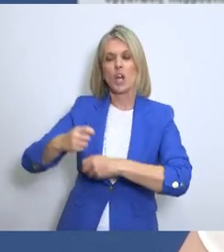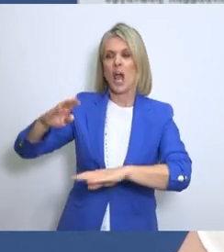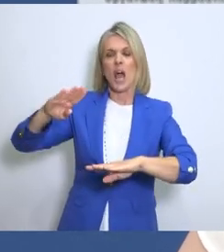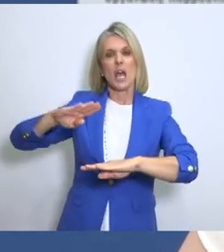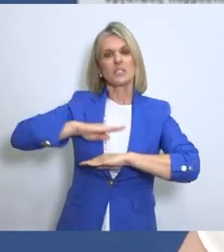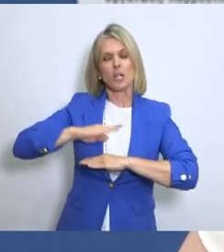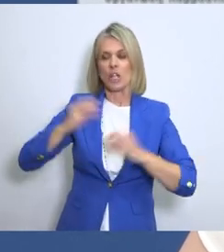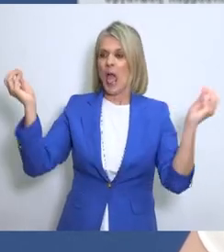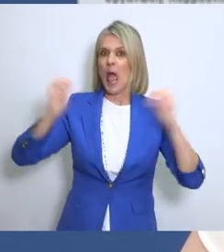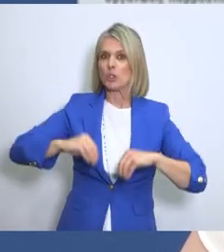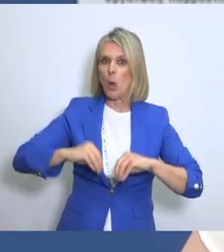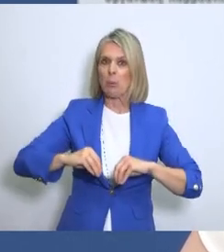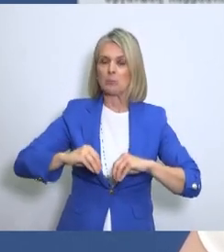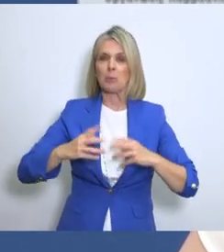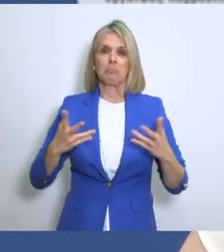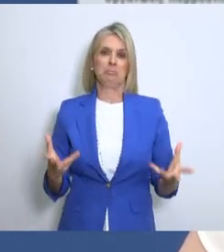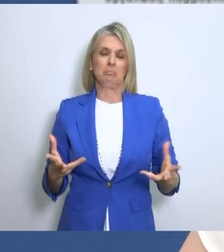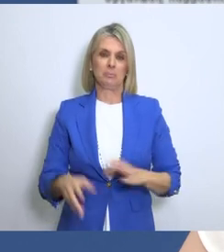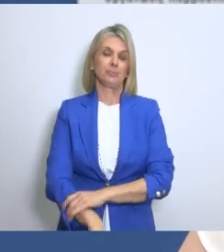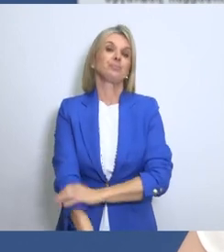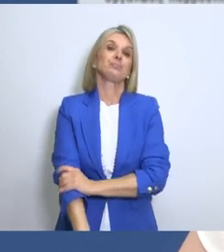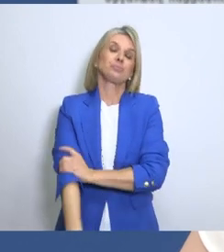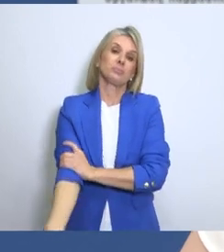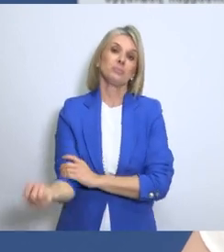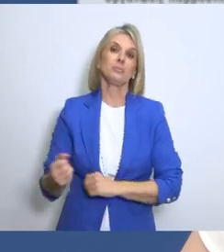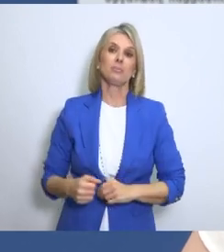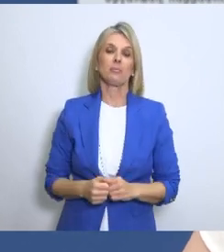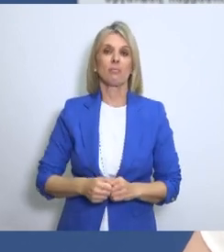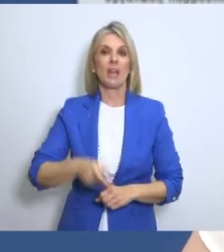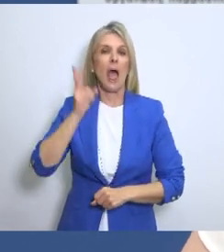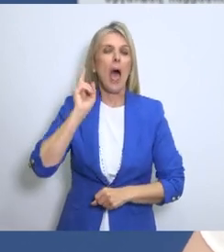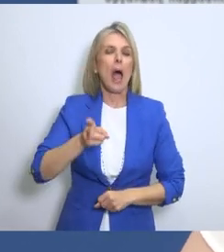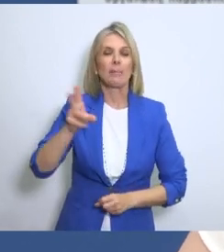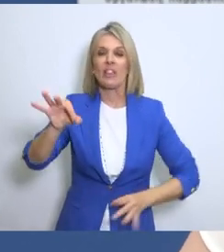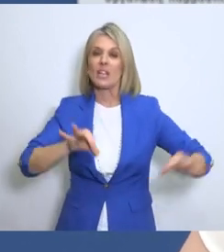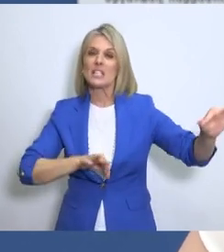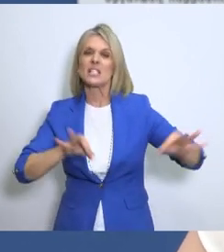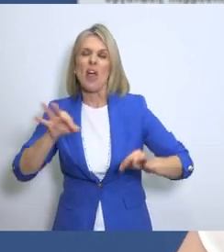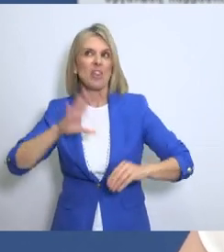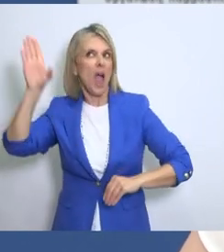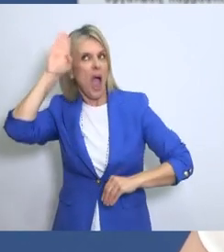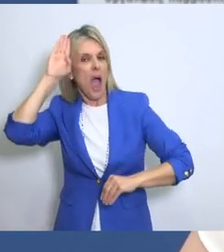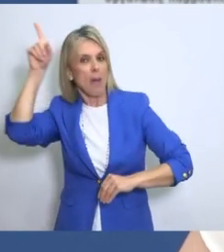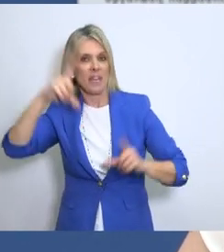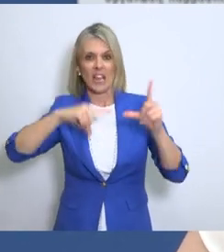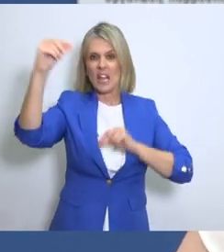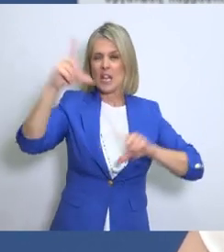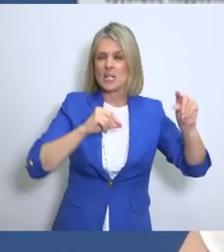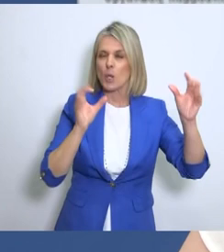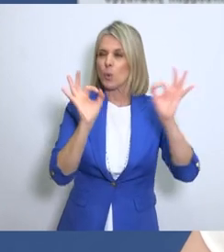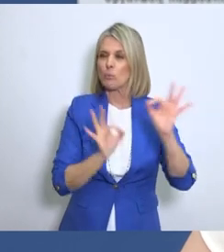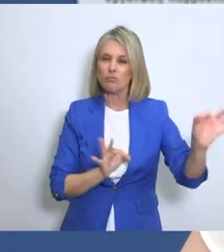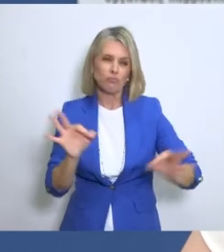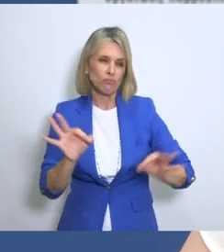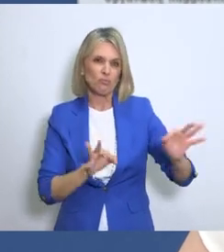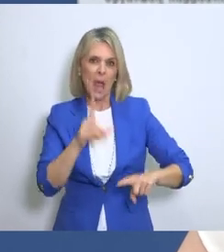για τις κοινωνικές ανάγκες, της φιλοπόλεμης συστράτευσης με τα επικίνδυνα σχέδια των ΗΠΑ και ΝΑΤΟ, που έχουν κάνει τη